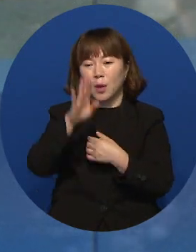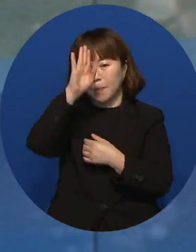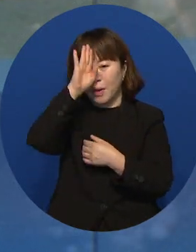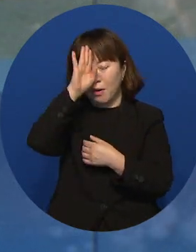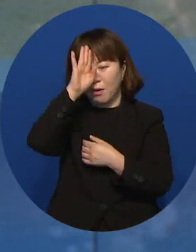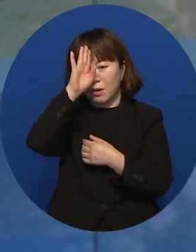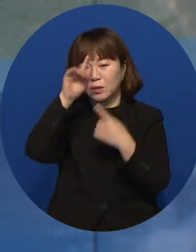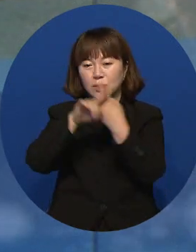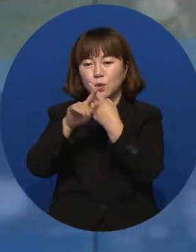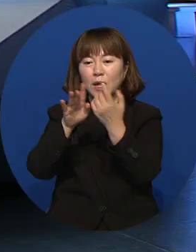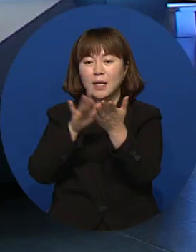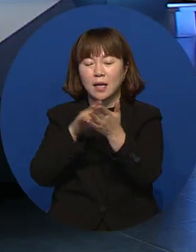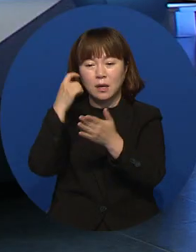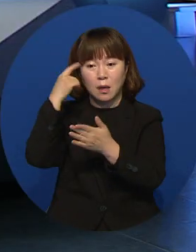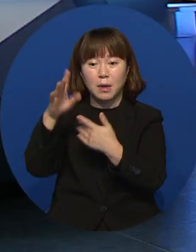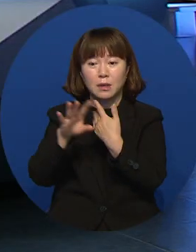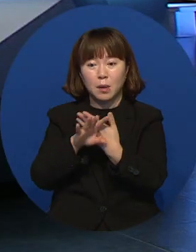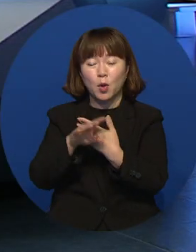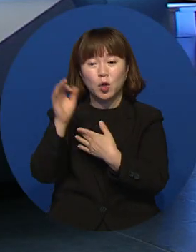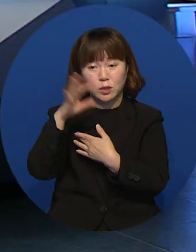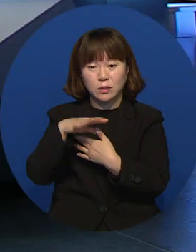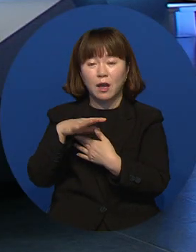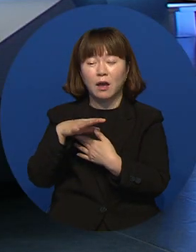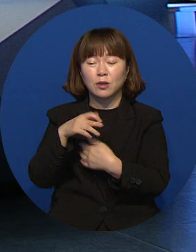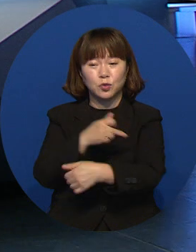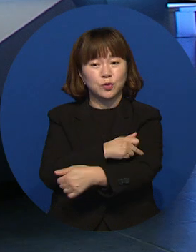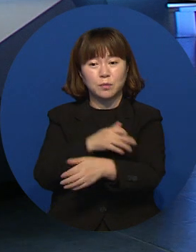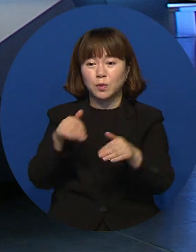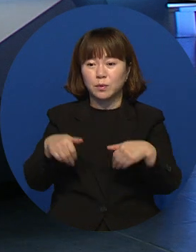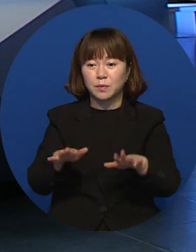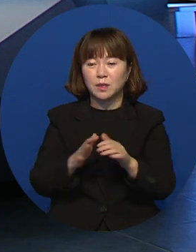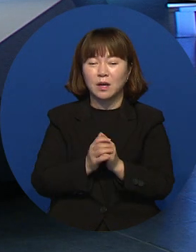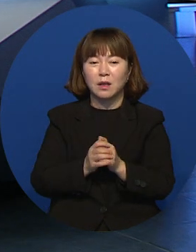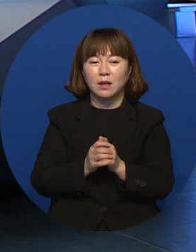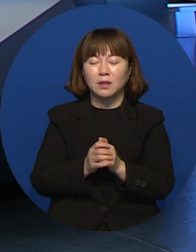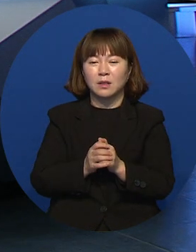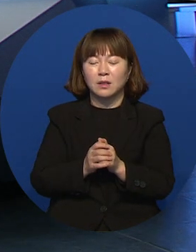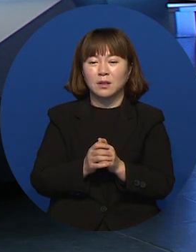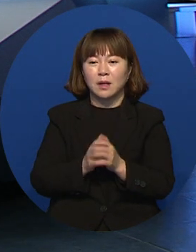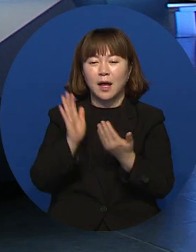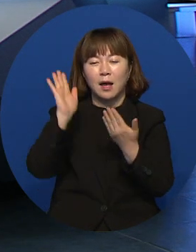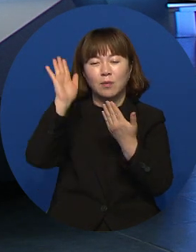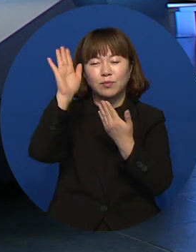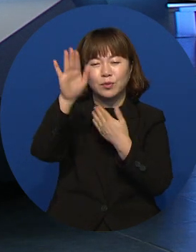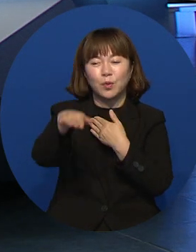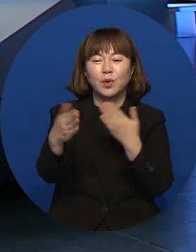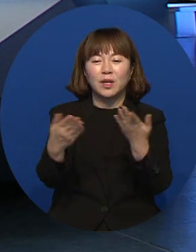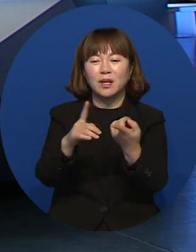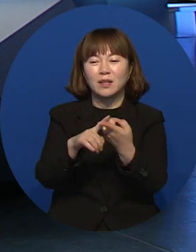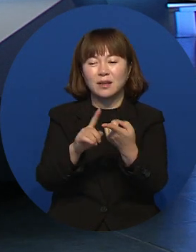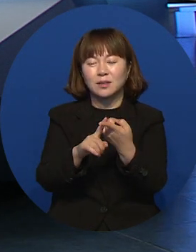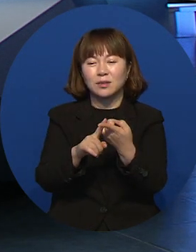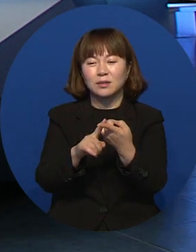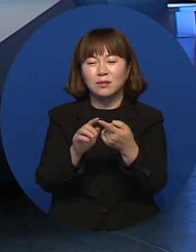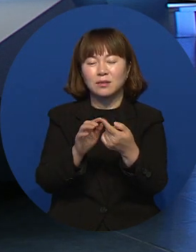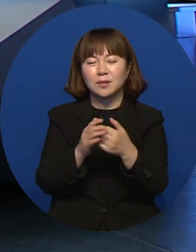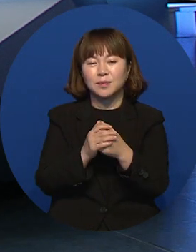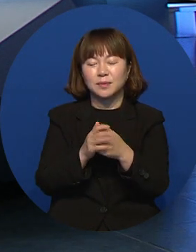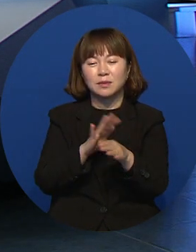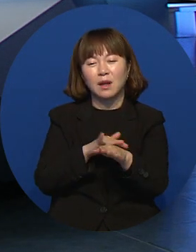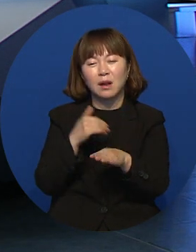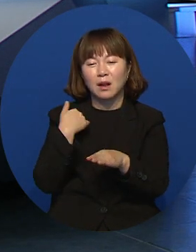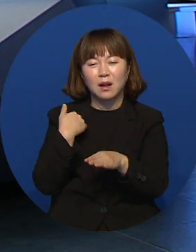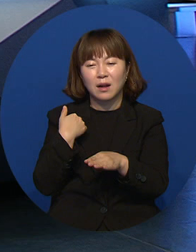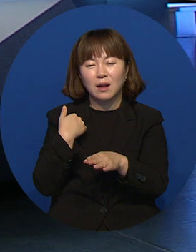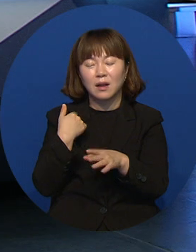아 실버 지금 가보지 않은 미래 기 때 제가 그 내가 어렵게 여정